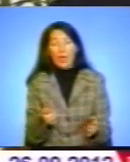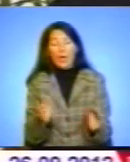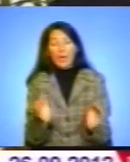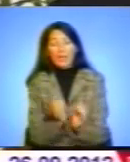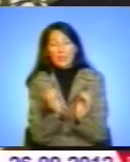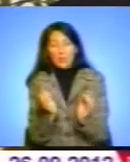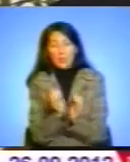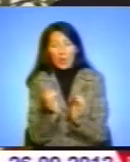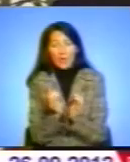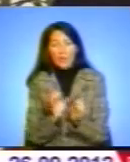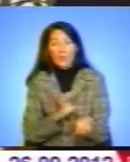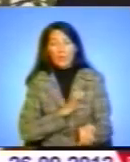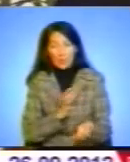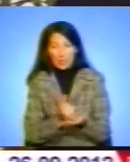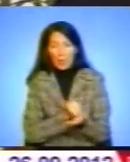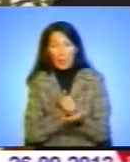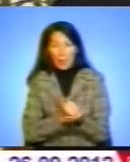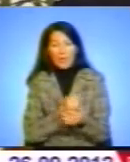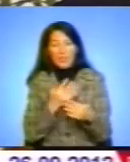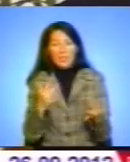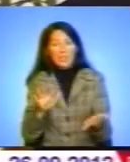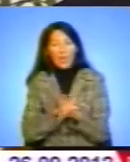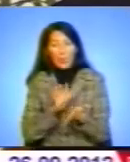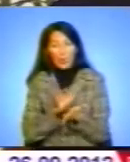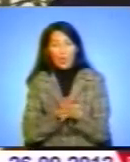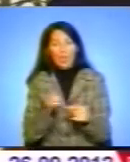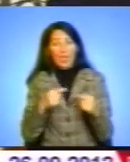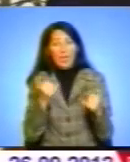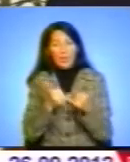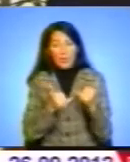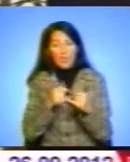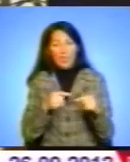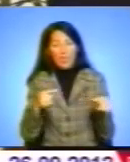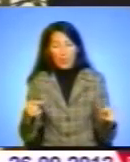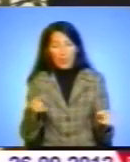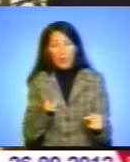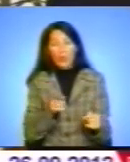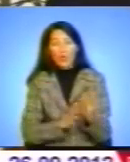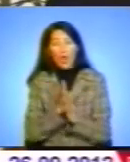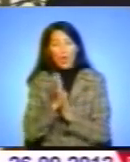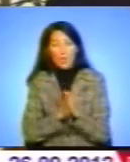забруднюючі речовини, оскільки рослинки мають властивість без шкоди для себе